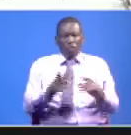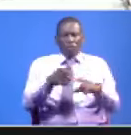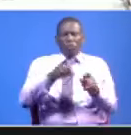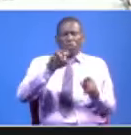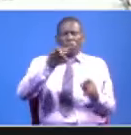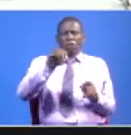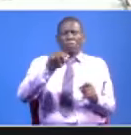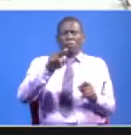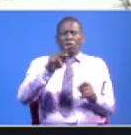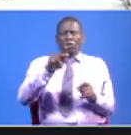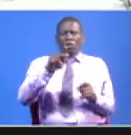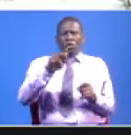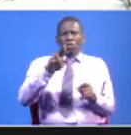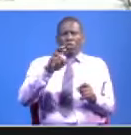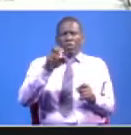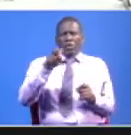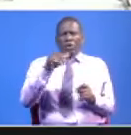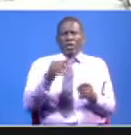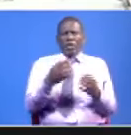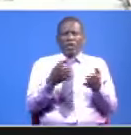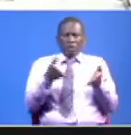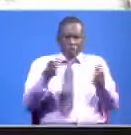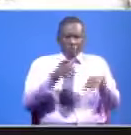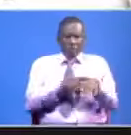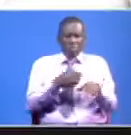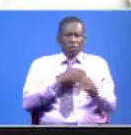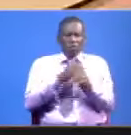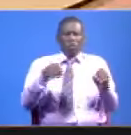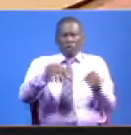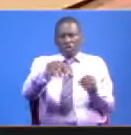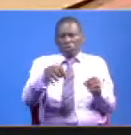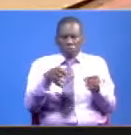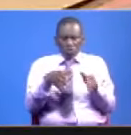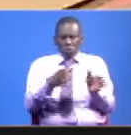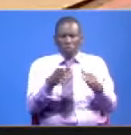to Nyeri. And now at this time there are no transportation.